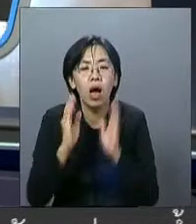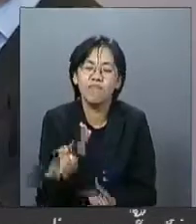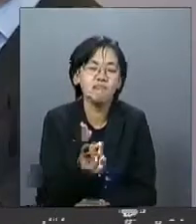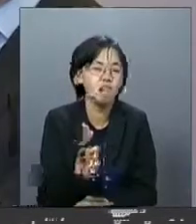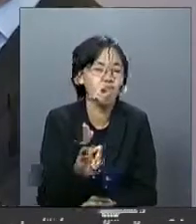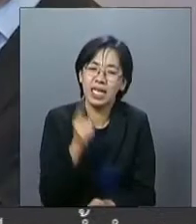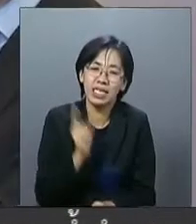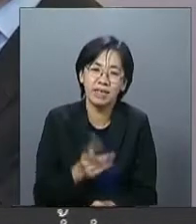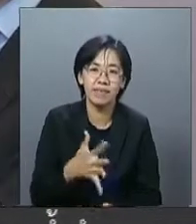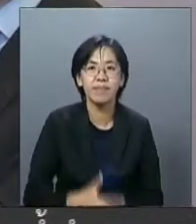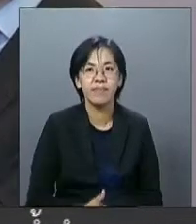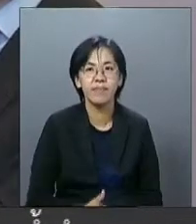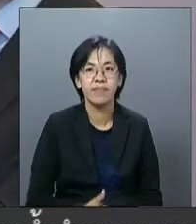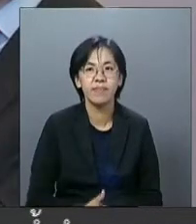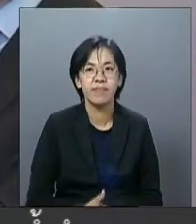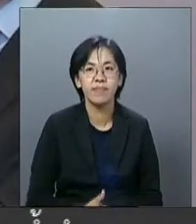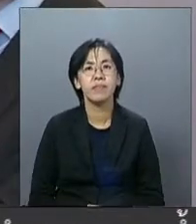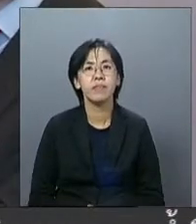าก